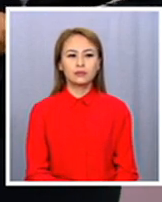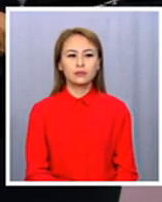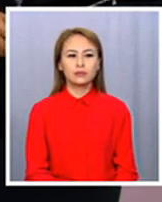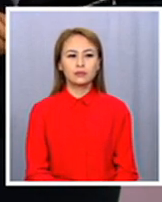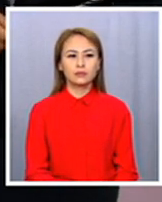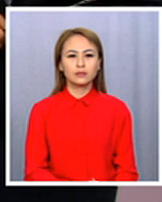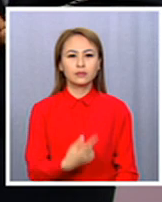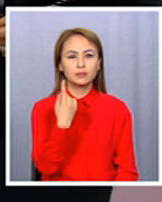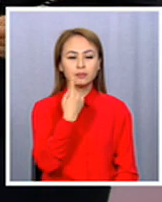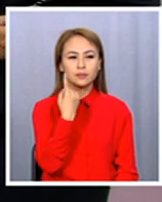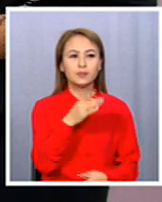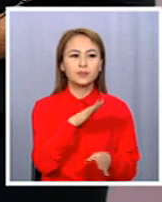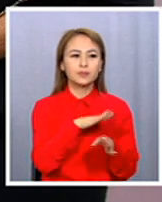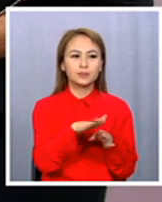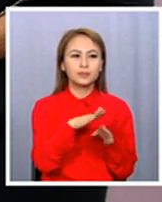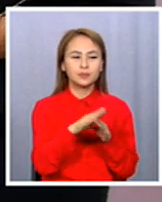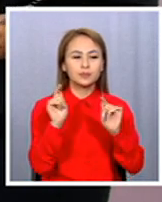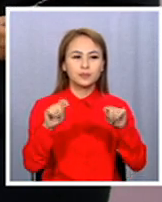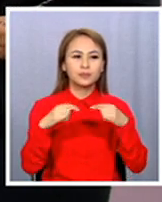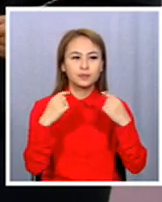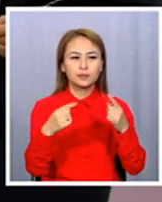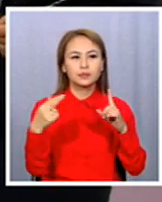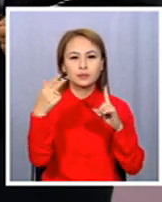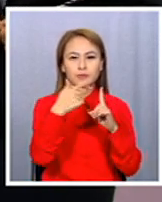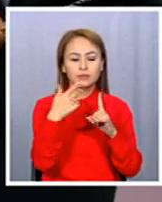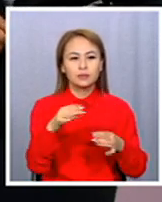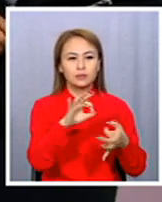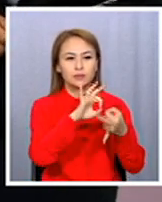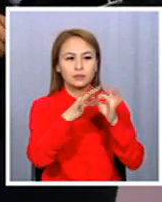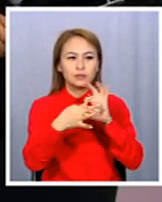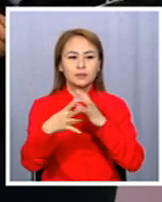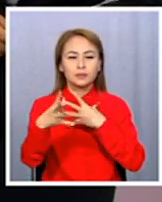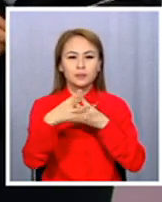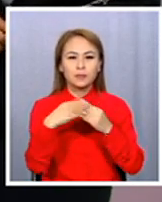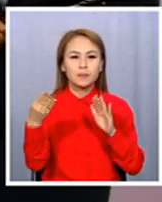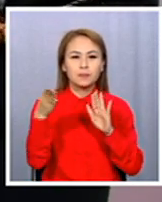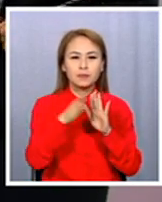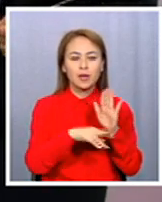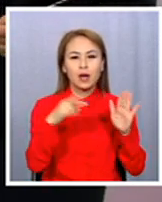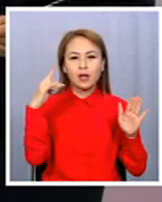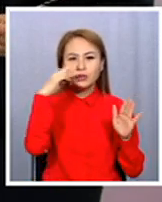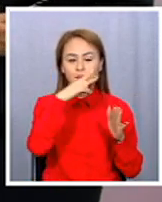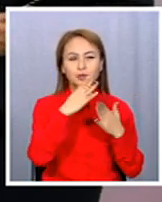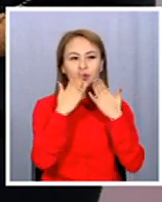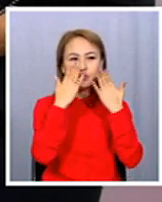Бірінші жаттығуда берілген мәтінді менімен бірге қатесіз оқуға тырысыңдар.